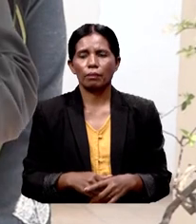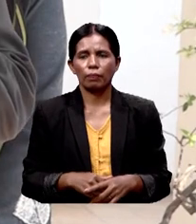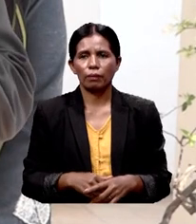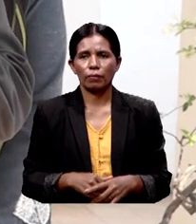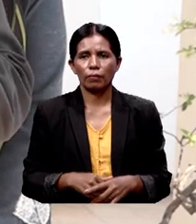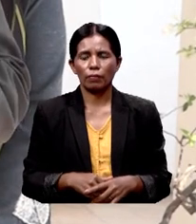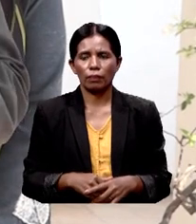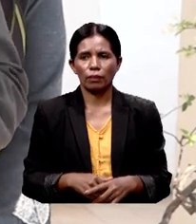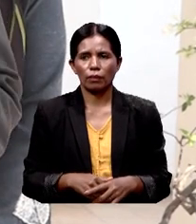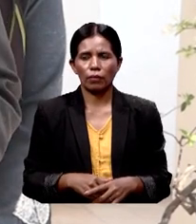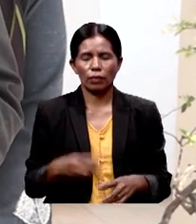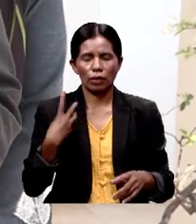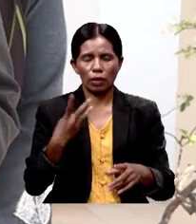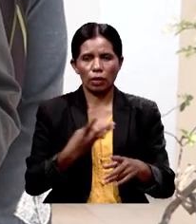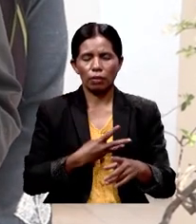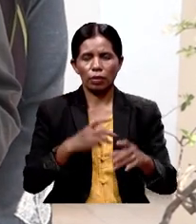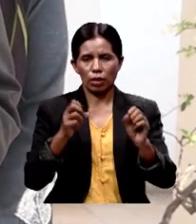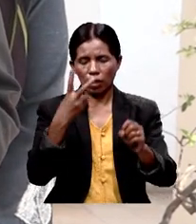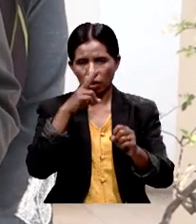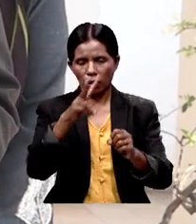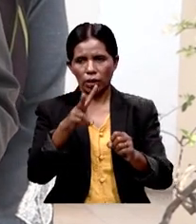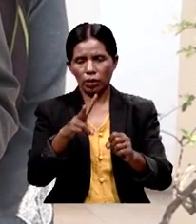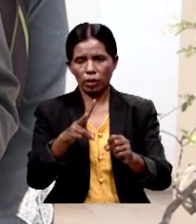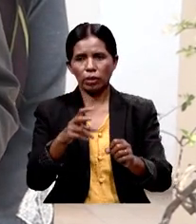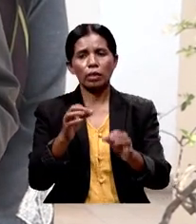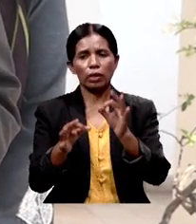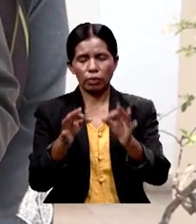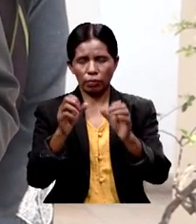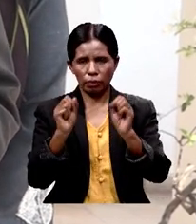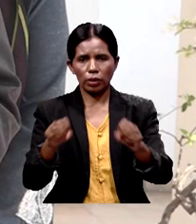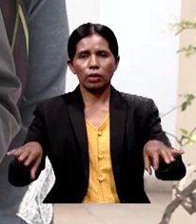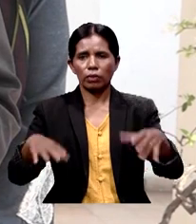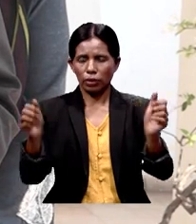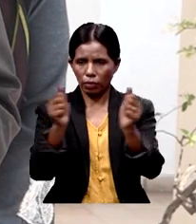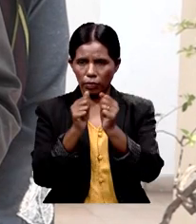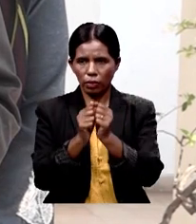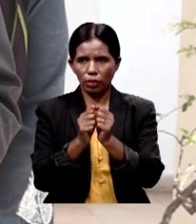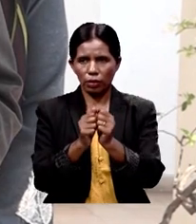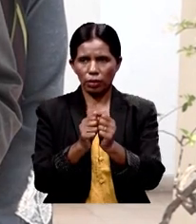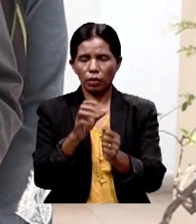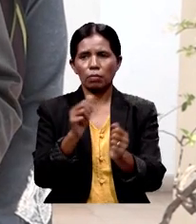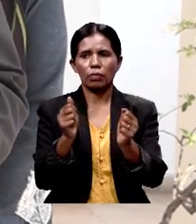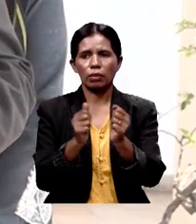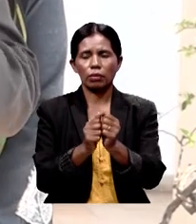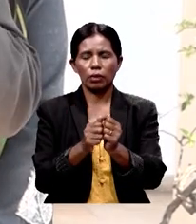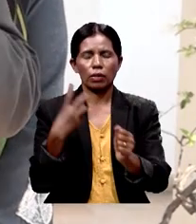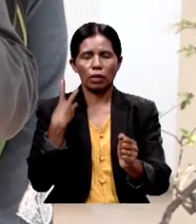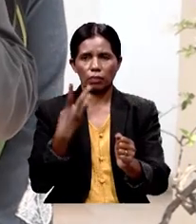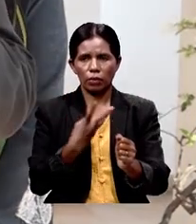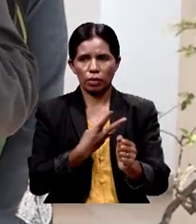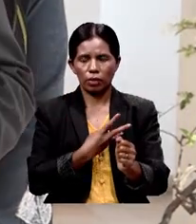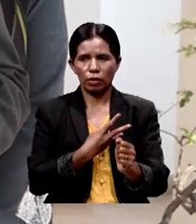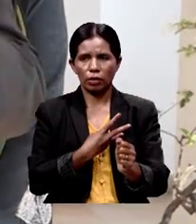iniuang lingk itua Kung untuk kerjasama di antara agensi